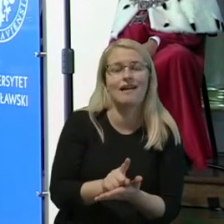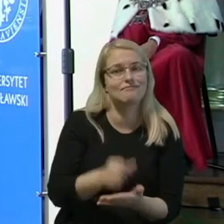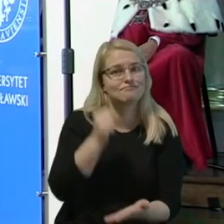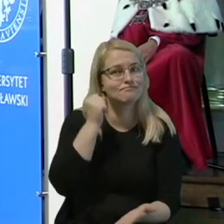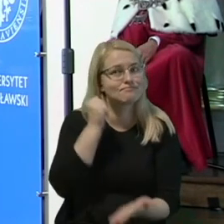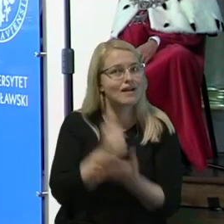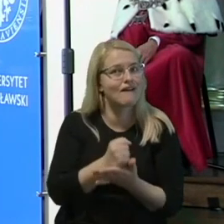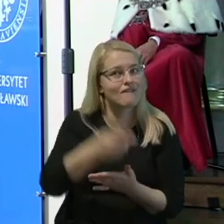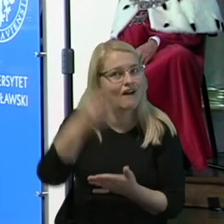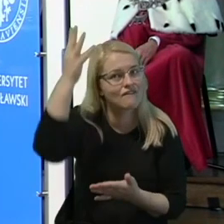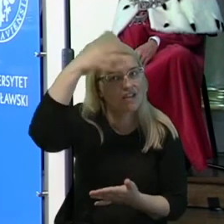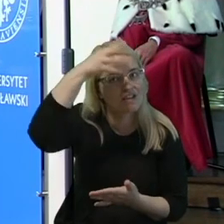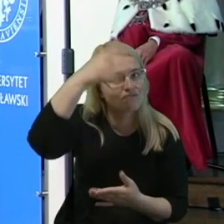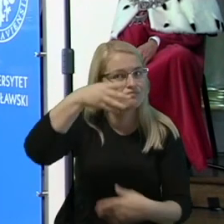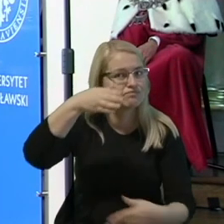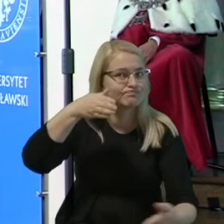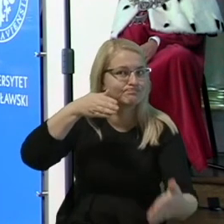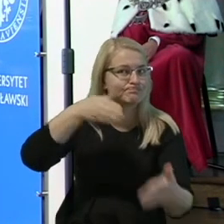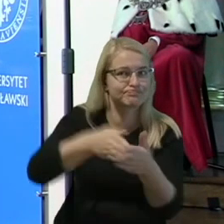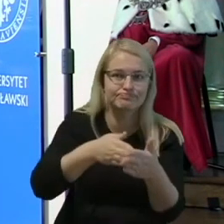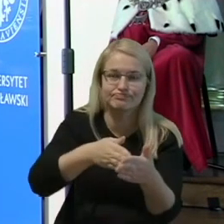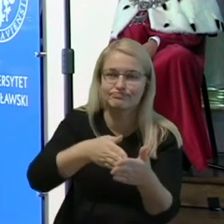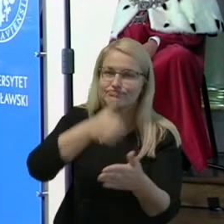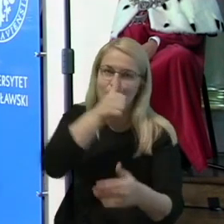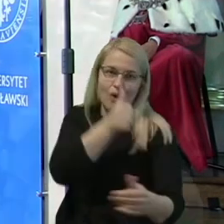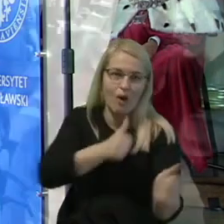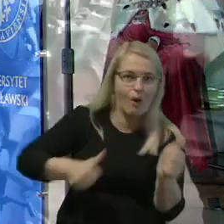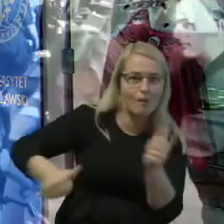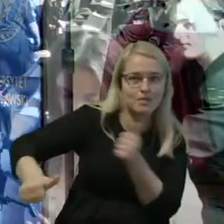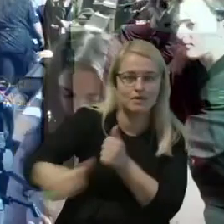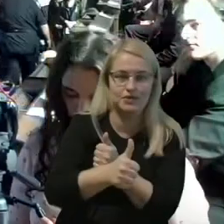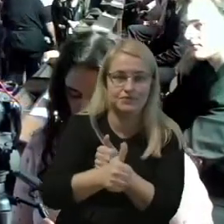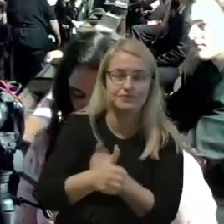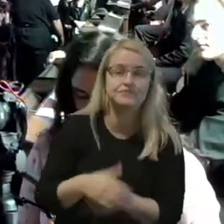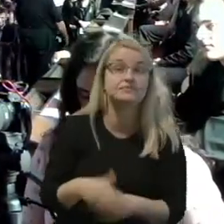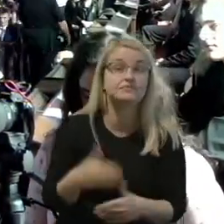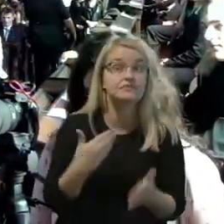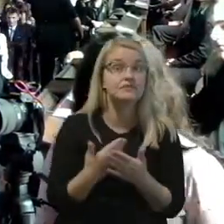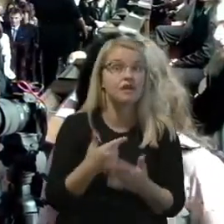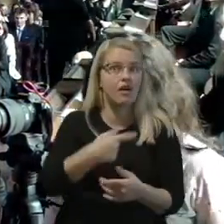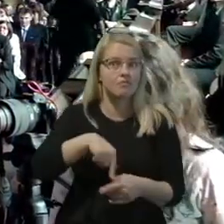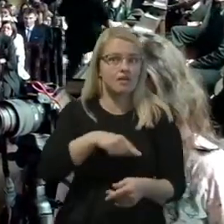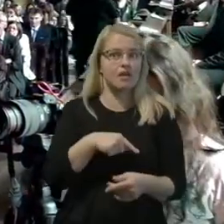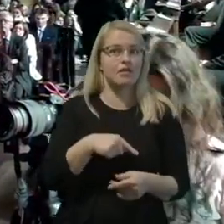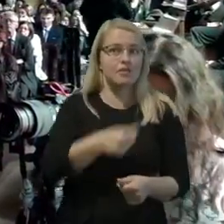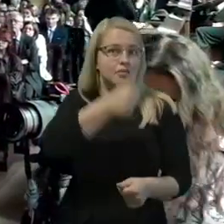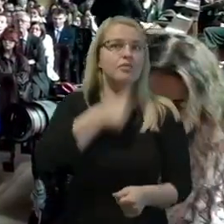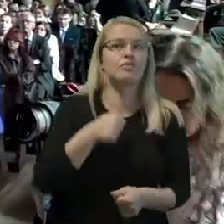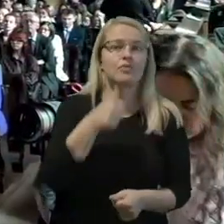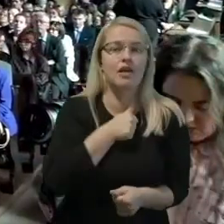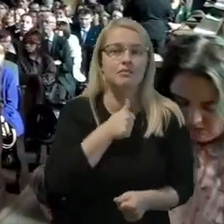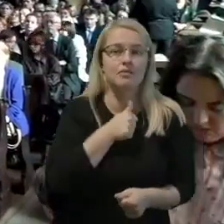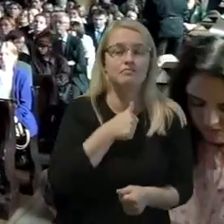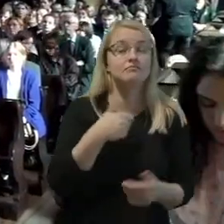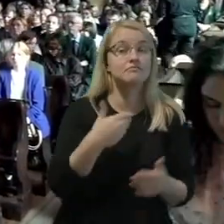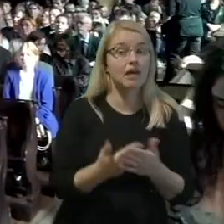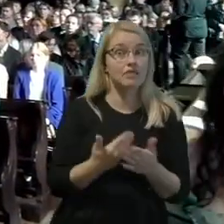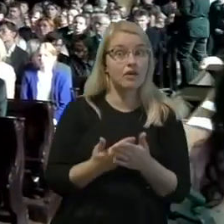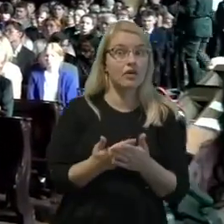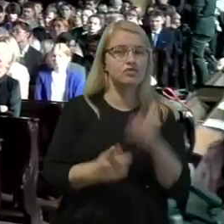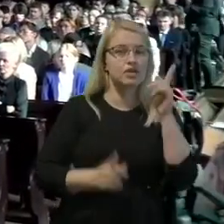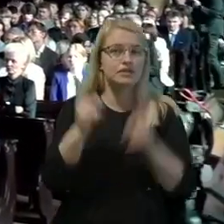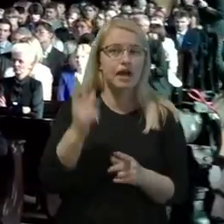fizyki mówią stop. Nie da się ich ominąć. A jednak my fizycy próbujemy i czasem okazuje